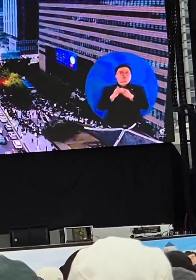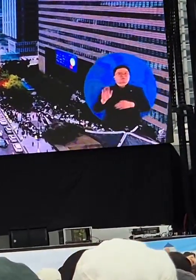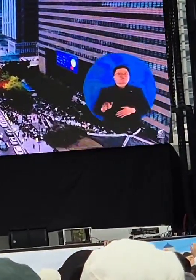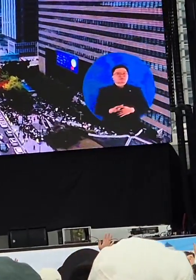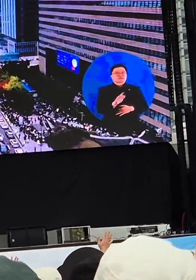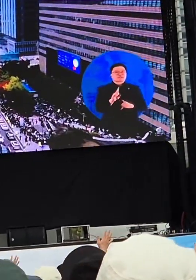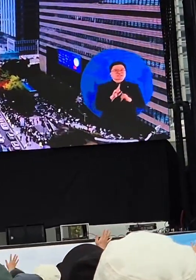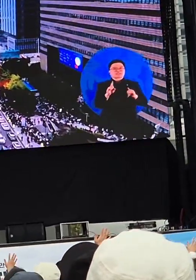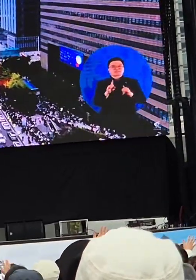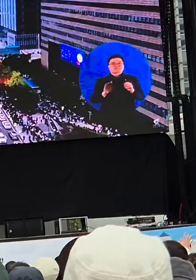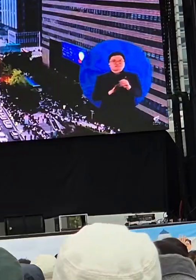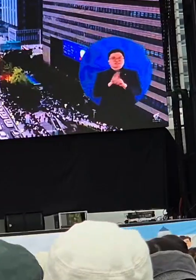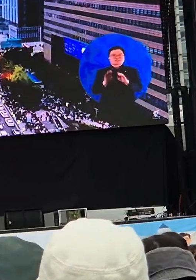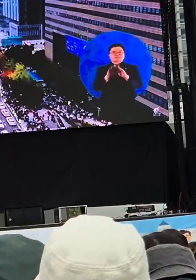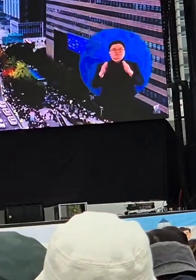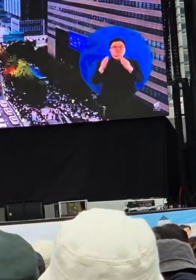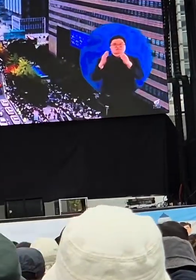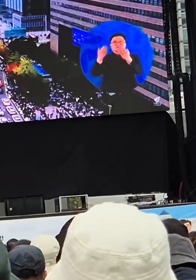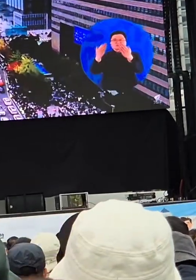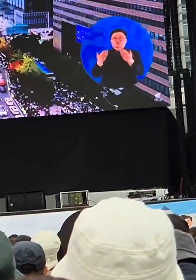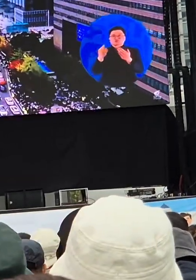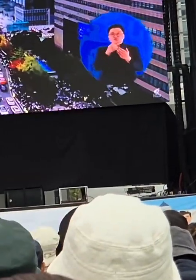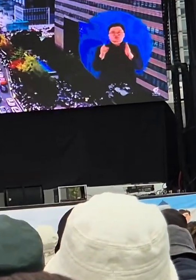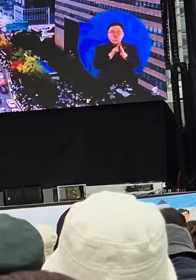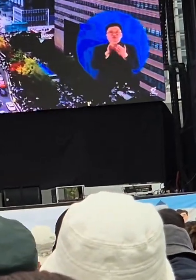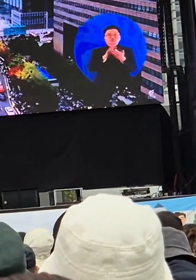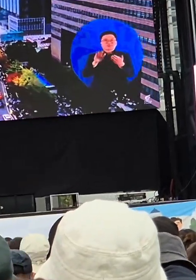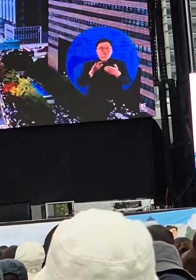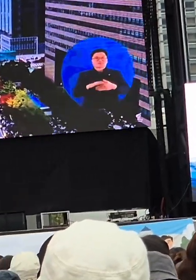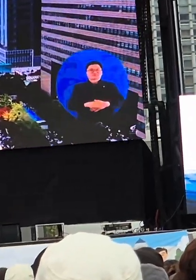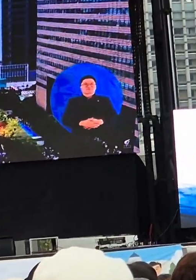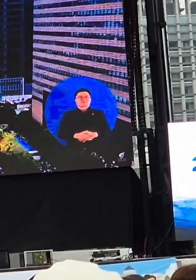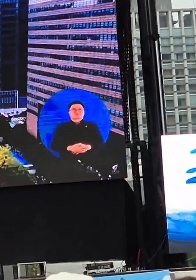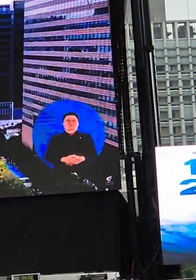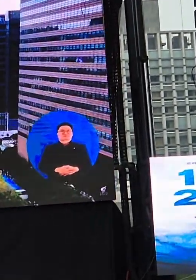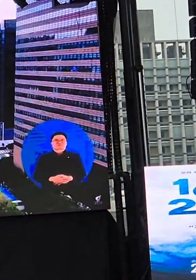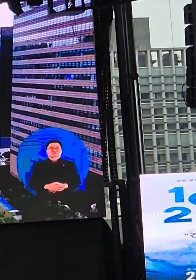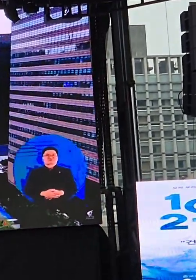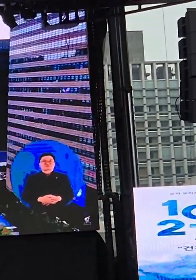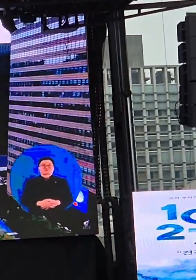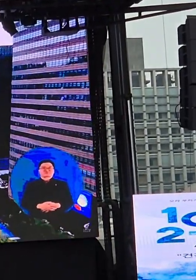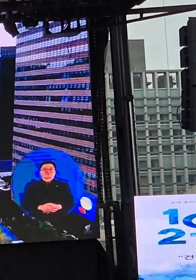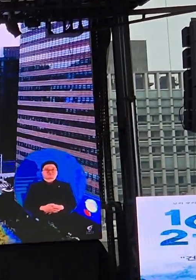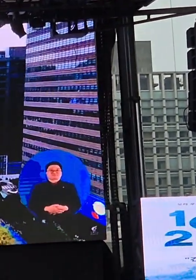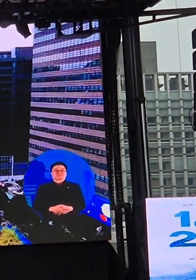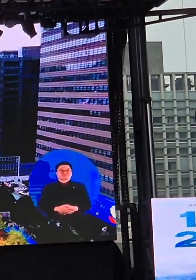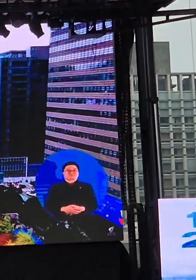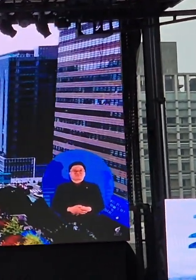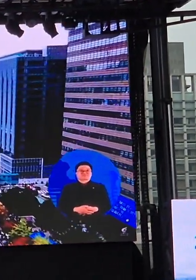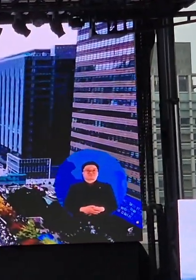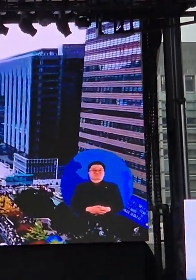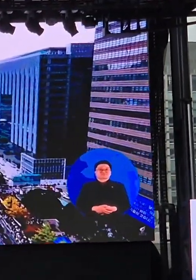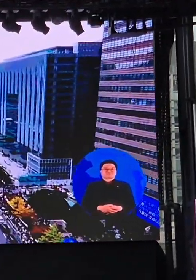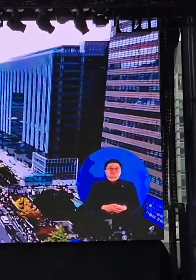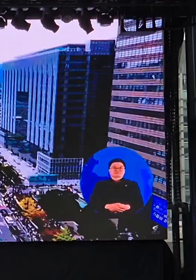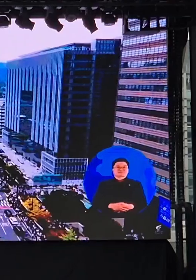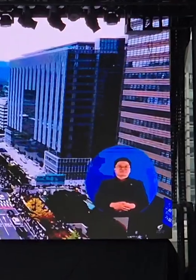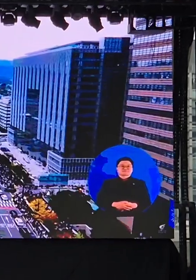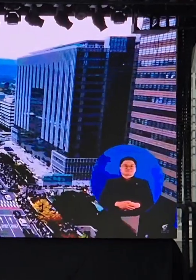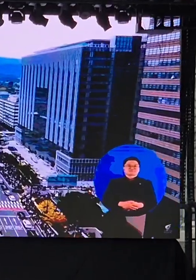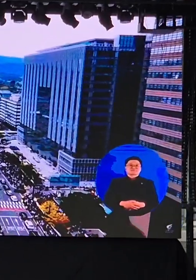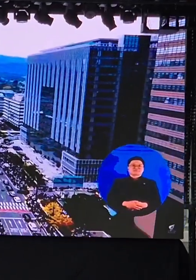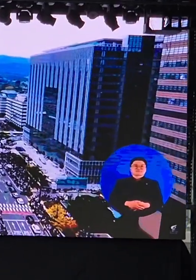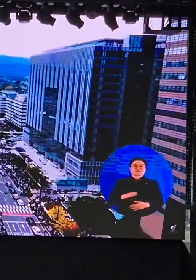확신합니다. By prayer the flame of Korean faithfulness will become a fire of faith across all